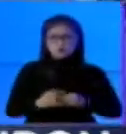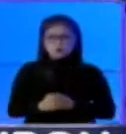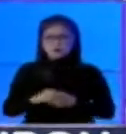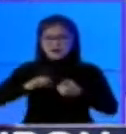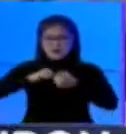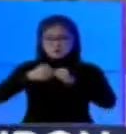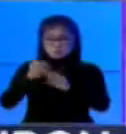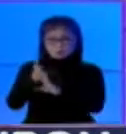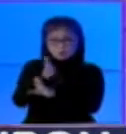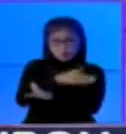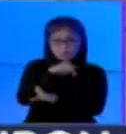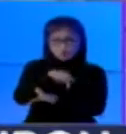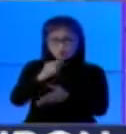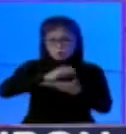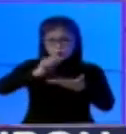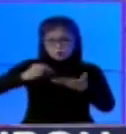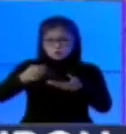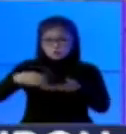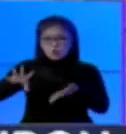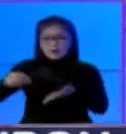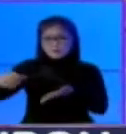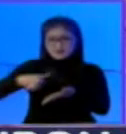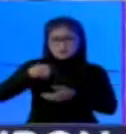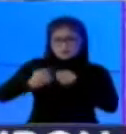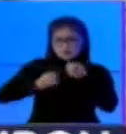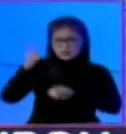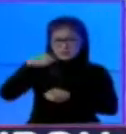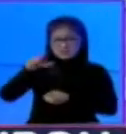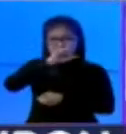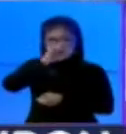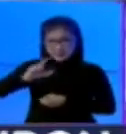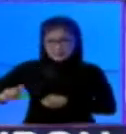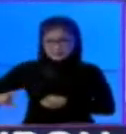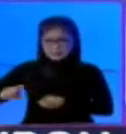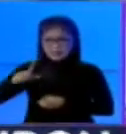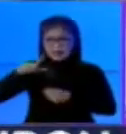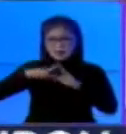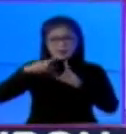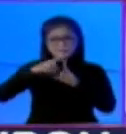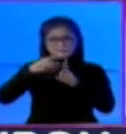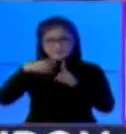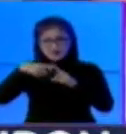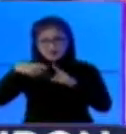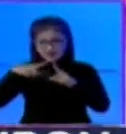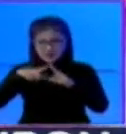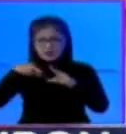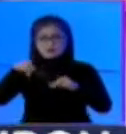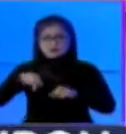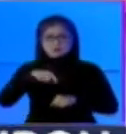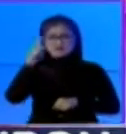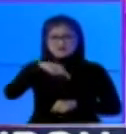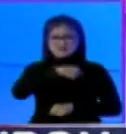bermula dari kontrak jual-beli yang dilakukan perusahaan asal Italia, Altea, dengan perusahaan asal Cina, Shenzhen,